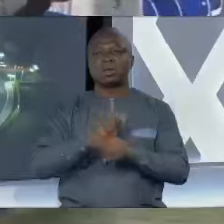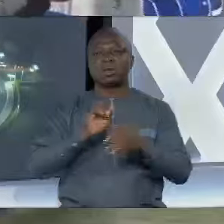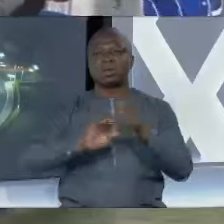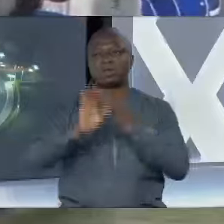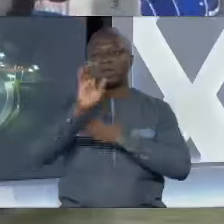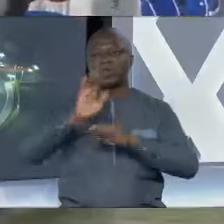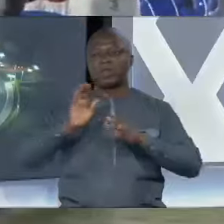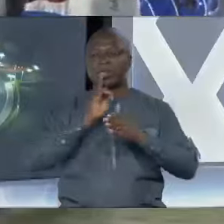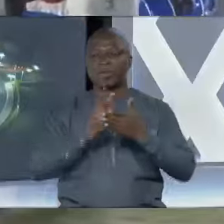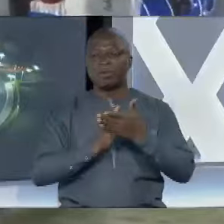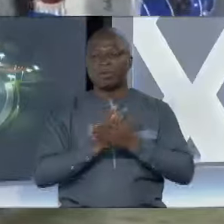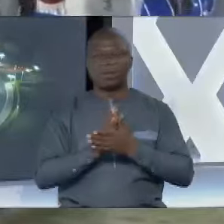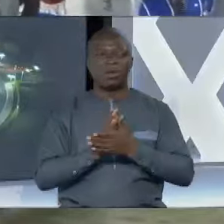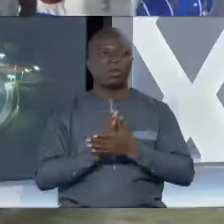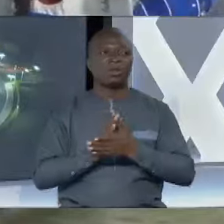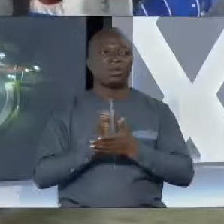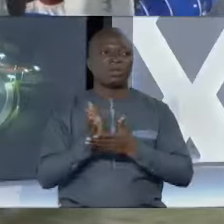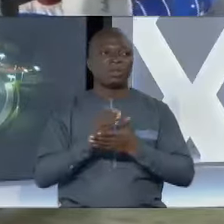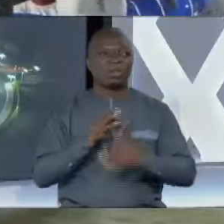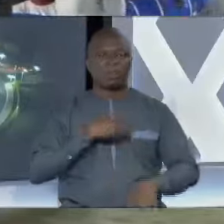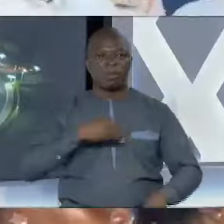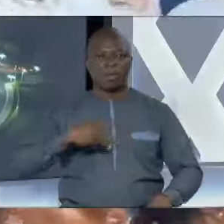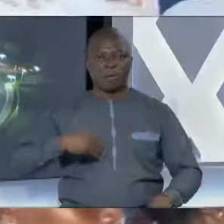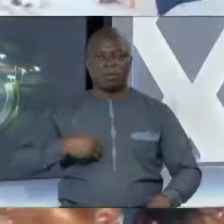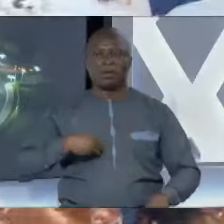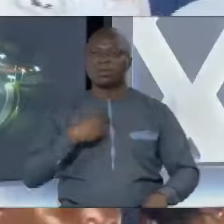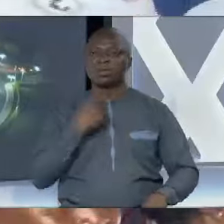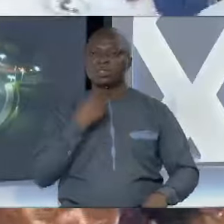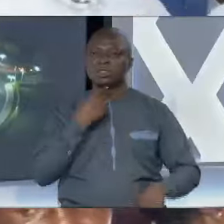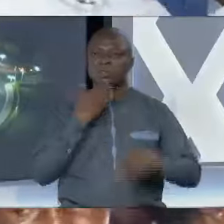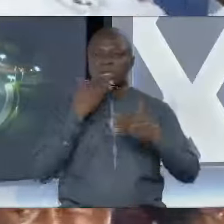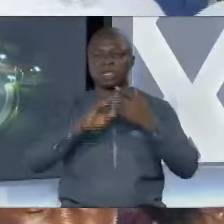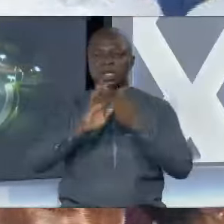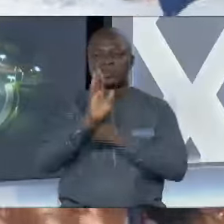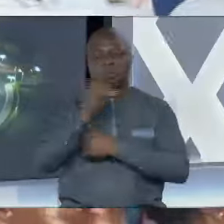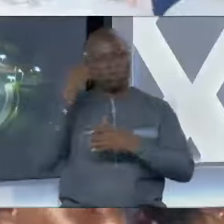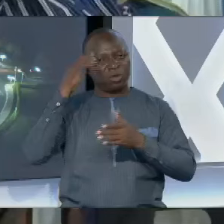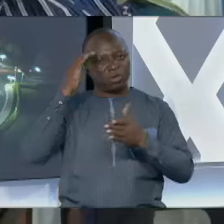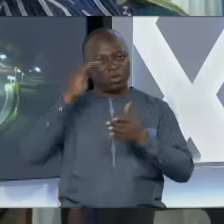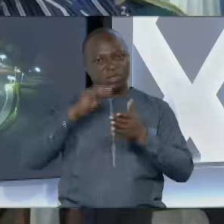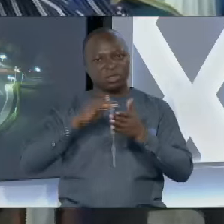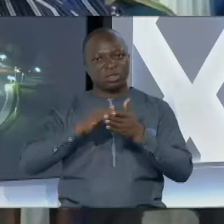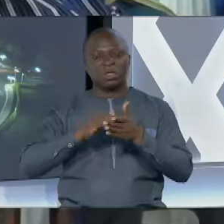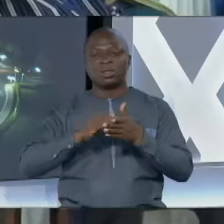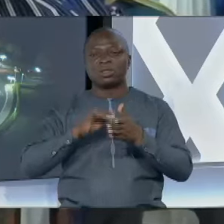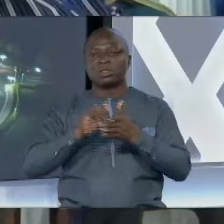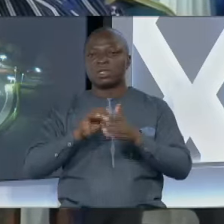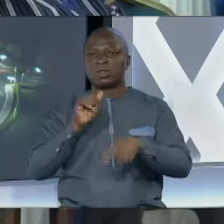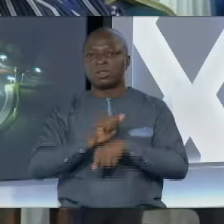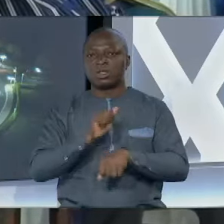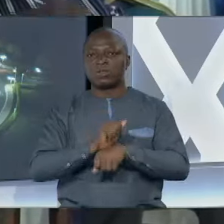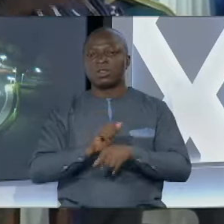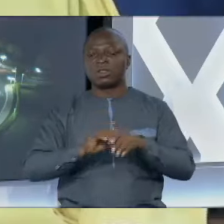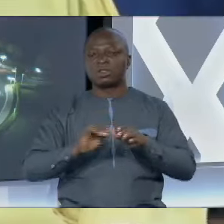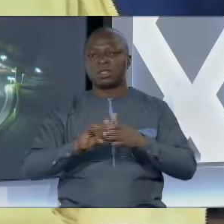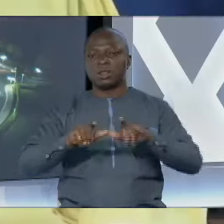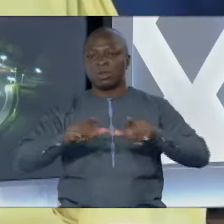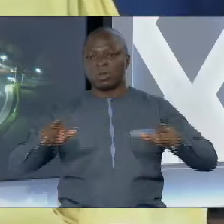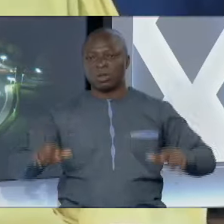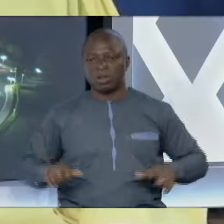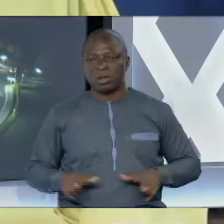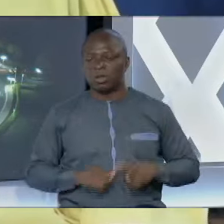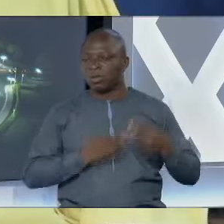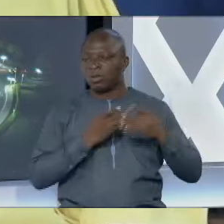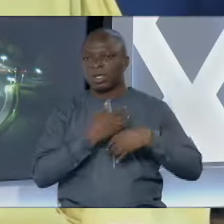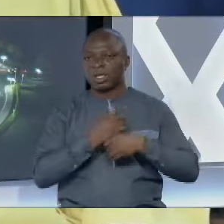Les fidèles témoignent au Seigneur leur reconnaissance pour ses merveilles dans la communauté ecclésiastique depuis sa création il y